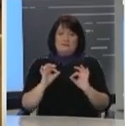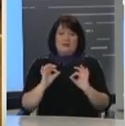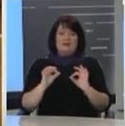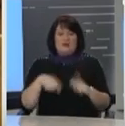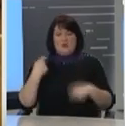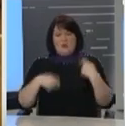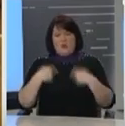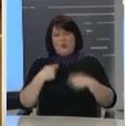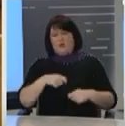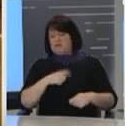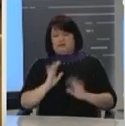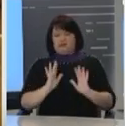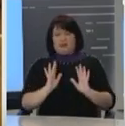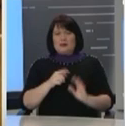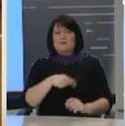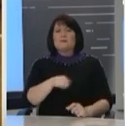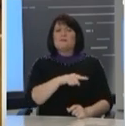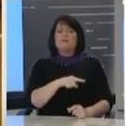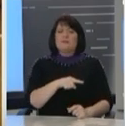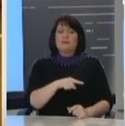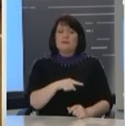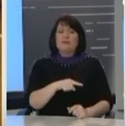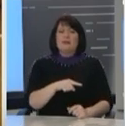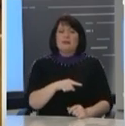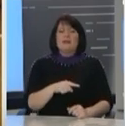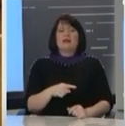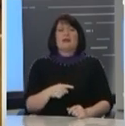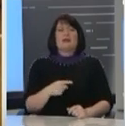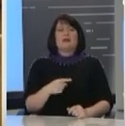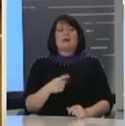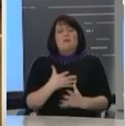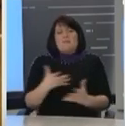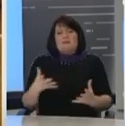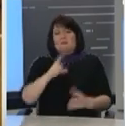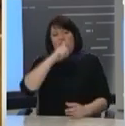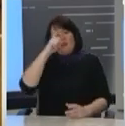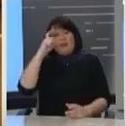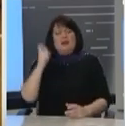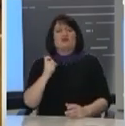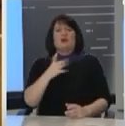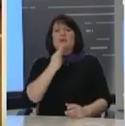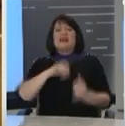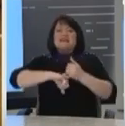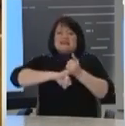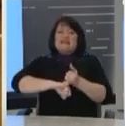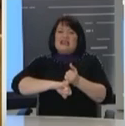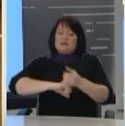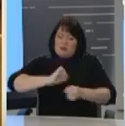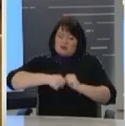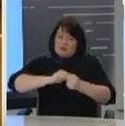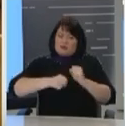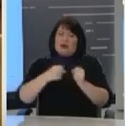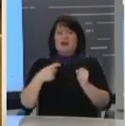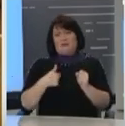αντιδρούσαν στην πολύ μεγάλη και δύσκολη προσπάθεια σε αυτό το μεγάλο στοίχημα που αναλάβαμε το Σεπτέμβριο